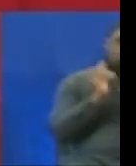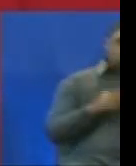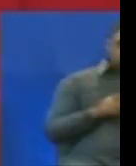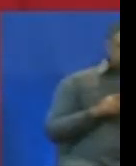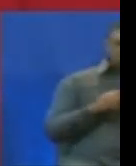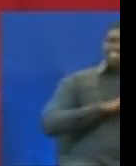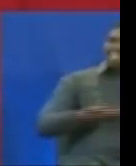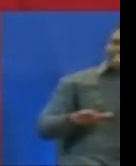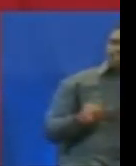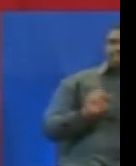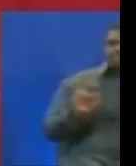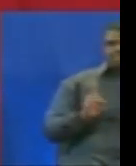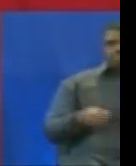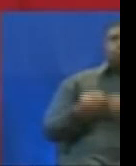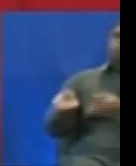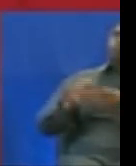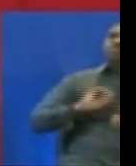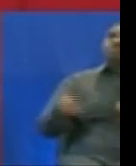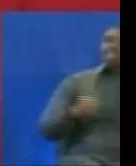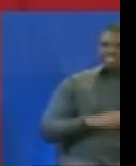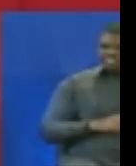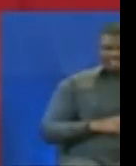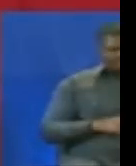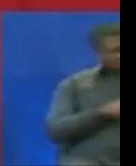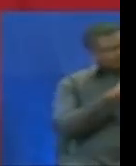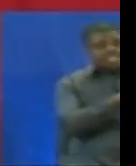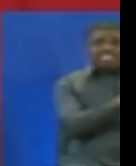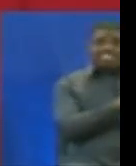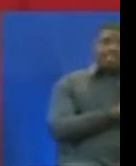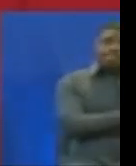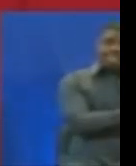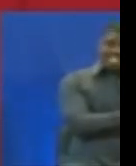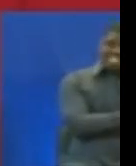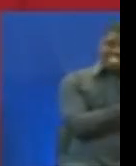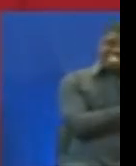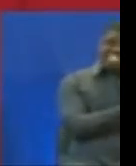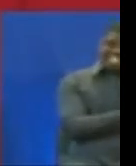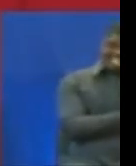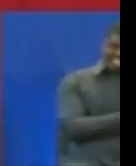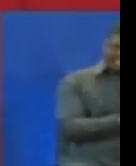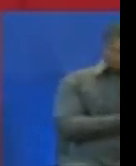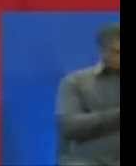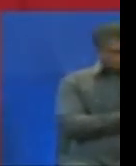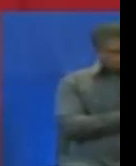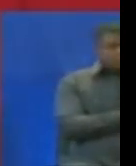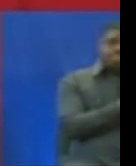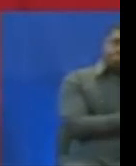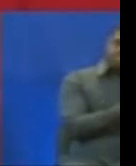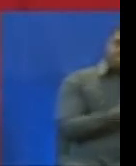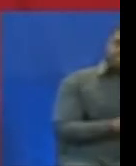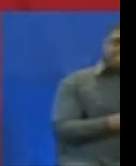salama, wamepewa kibali. Lakini hii meli ya kisasa ina injini mbili, ina